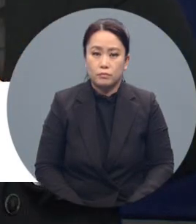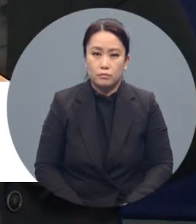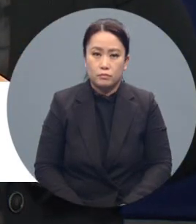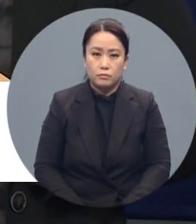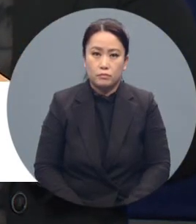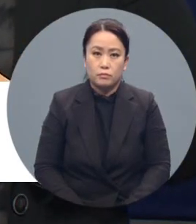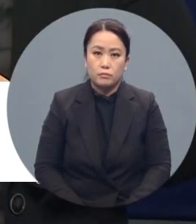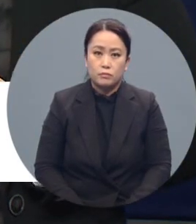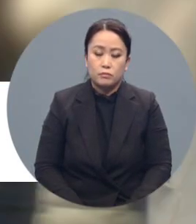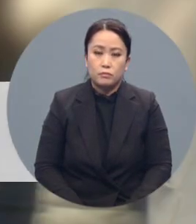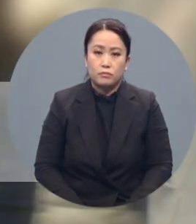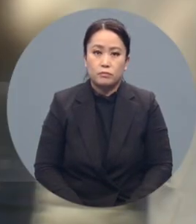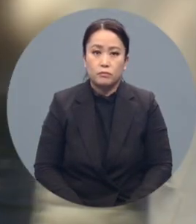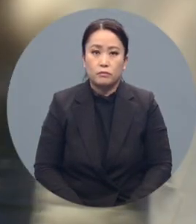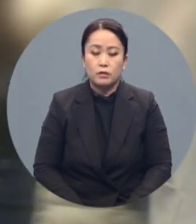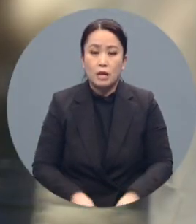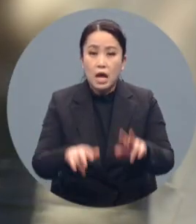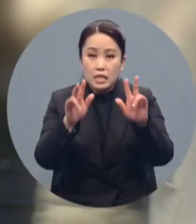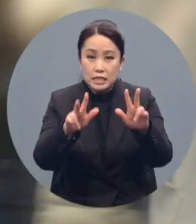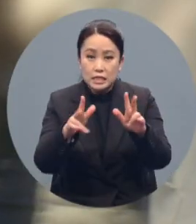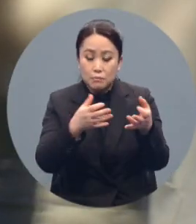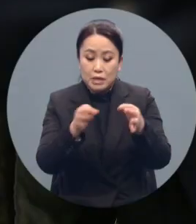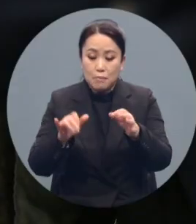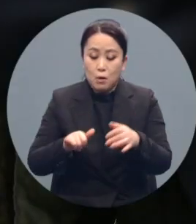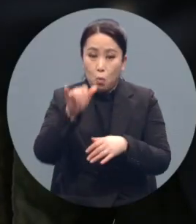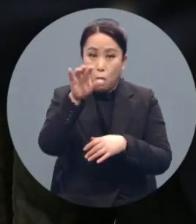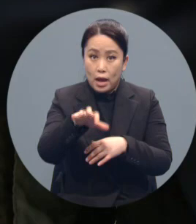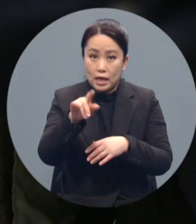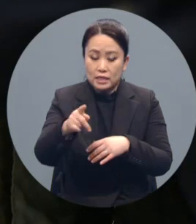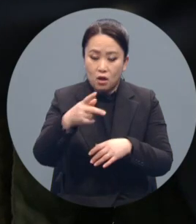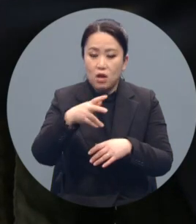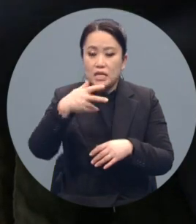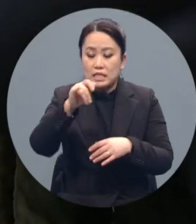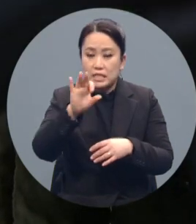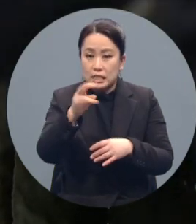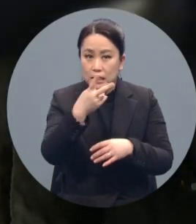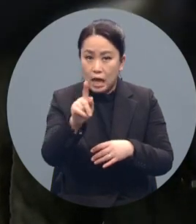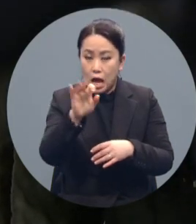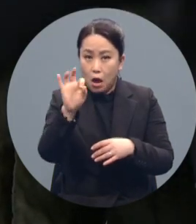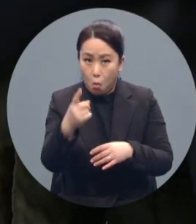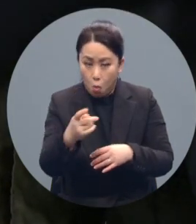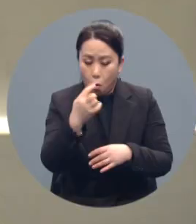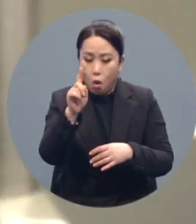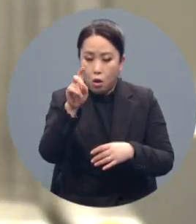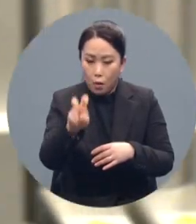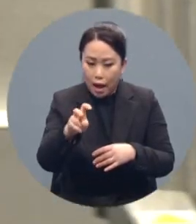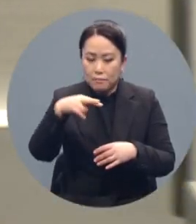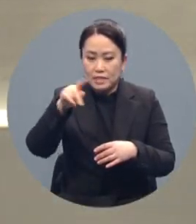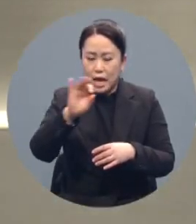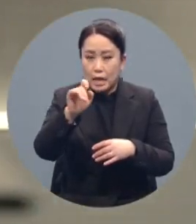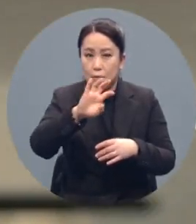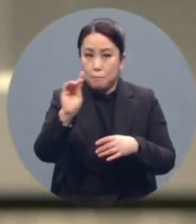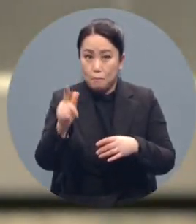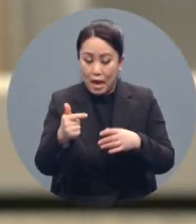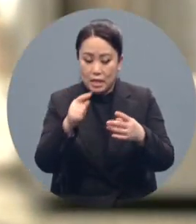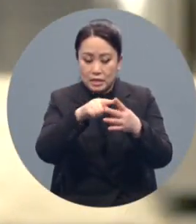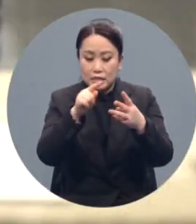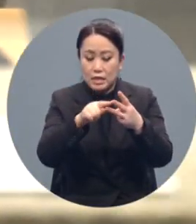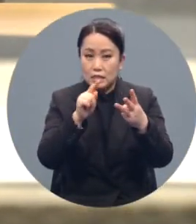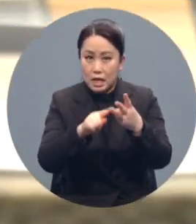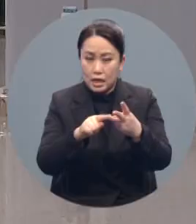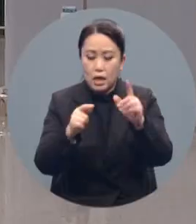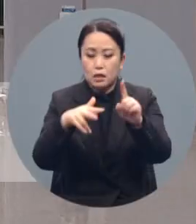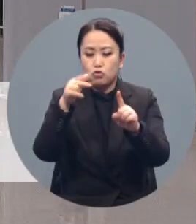확인할 예정입니다. 현재 김해공항에선 칭다오와 괌, 사이판 노선 주 1회 운항되고 있는데